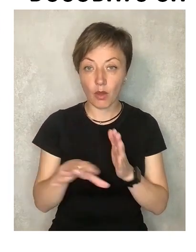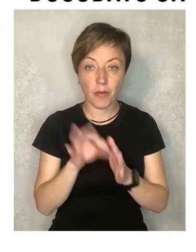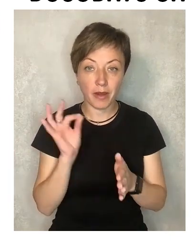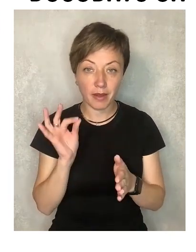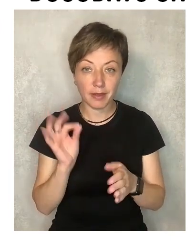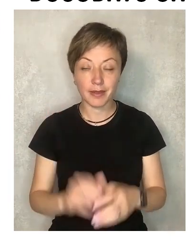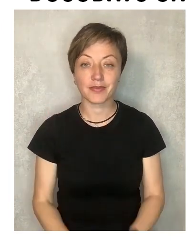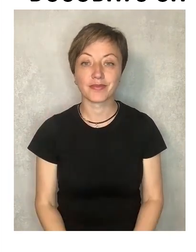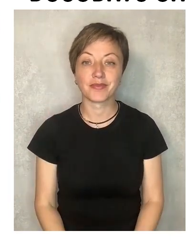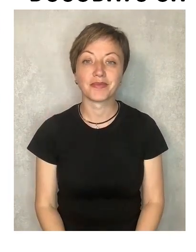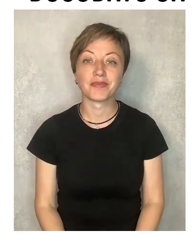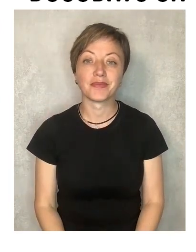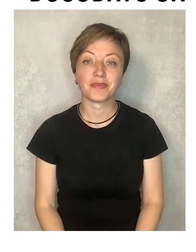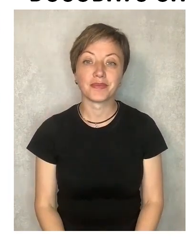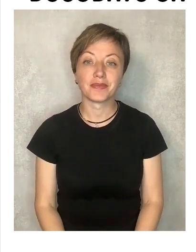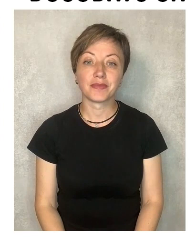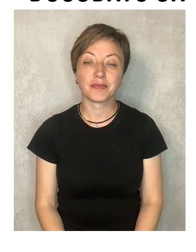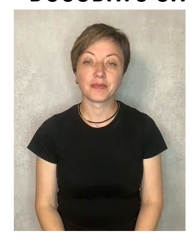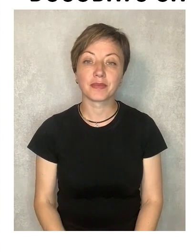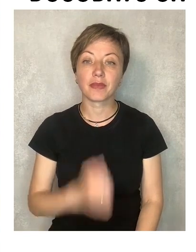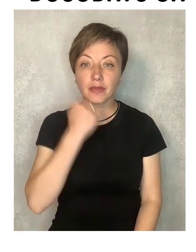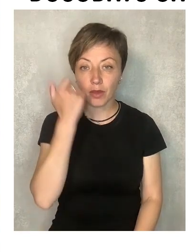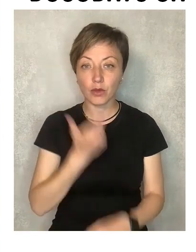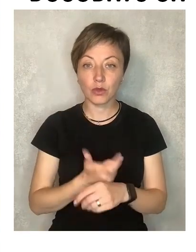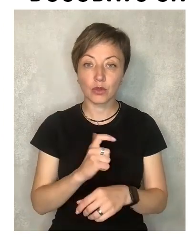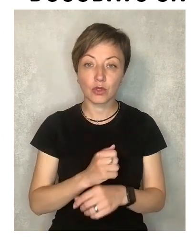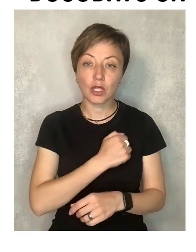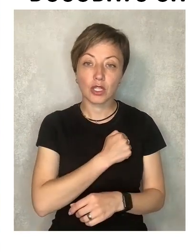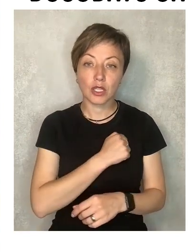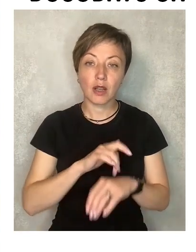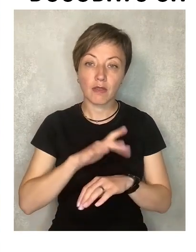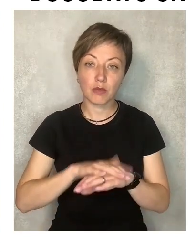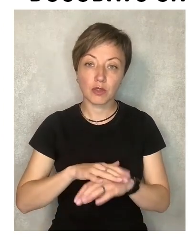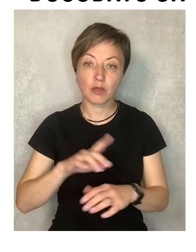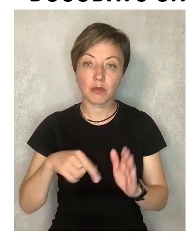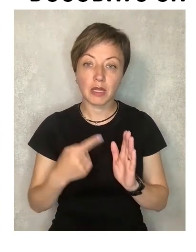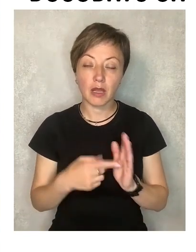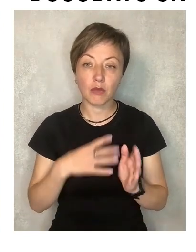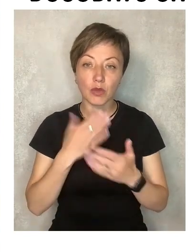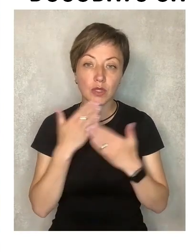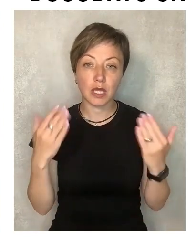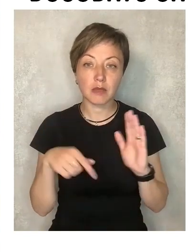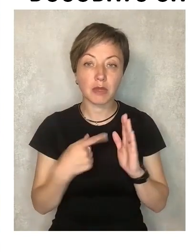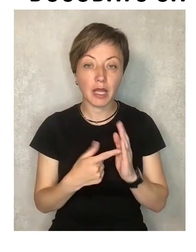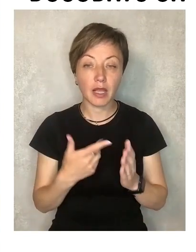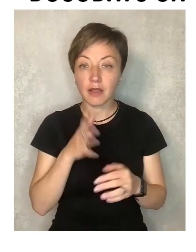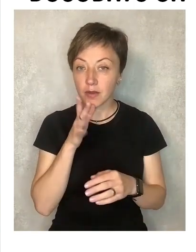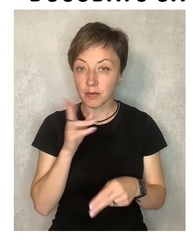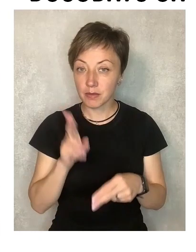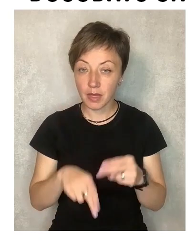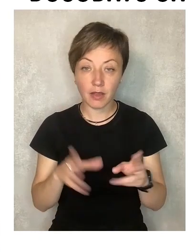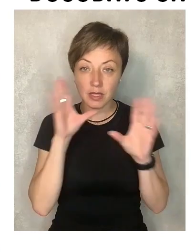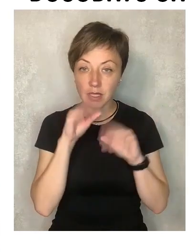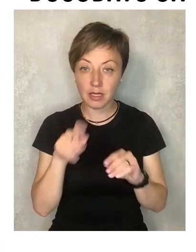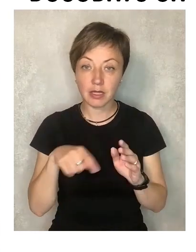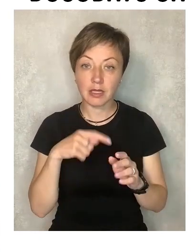Дуже дякую. Дякую дуже. На жаль, ми вичерпались по таймінгу, це було останнє запитання. Якщо ви не встигли задати своє